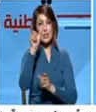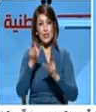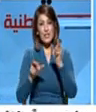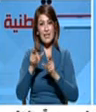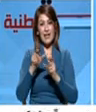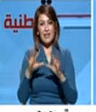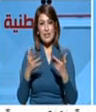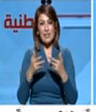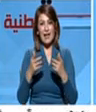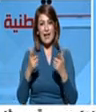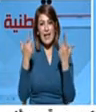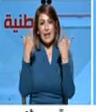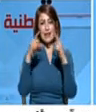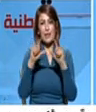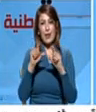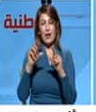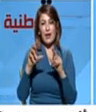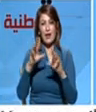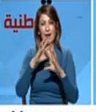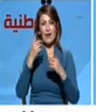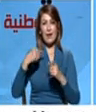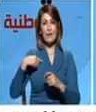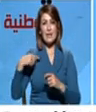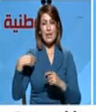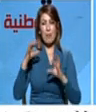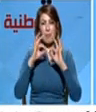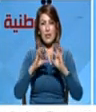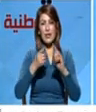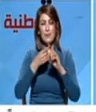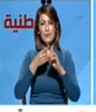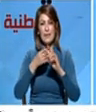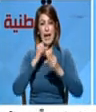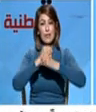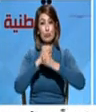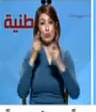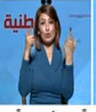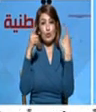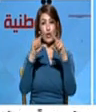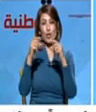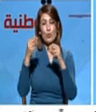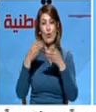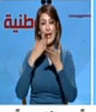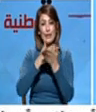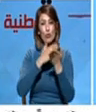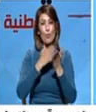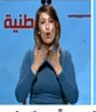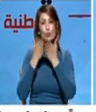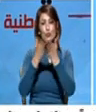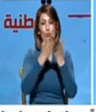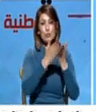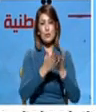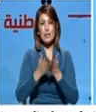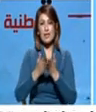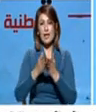اه بوتين واللي اه تتلقى في المطالب من طرفي الحرفيين واصحاب